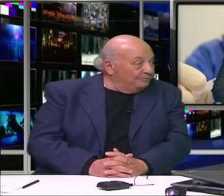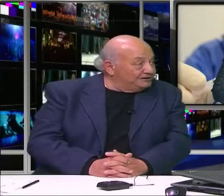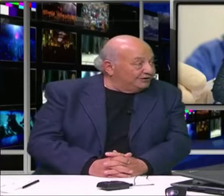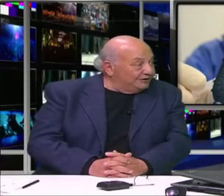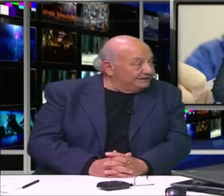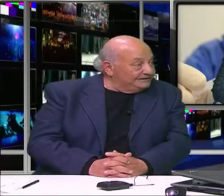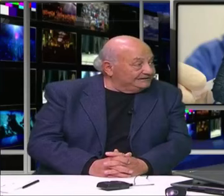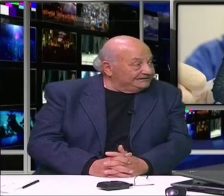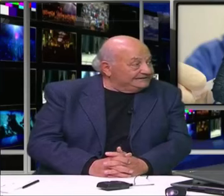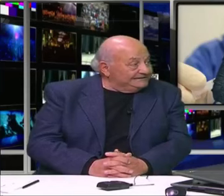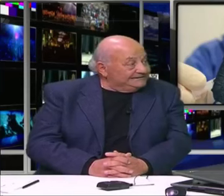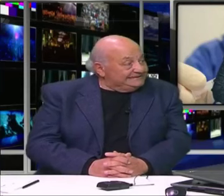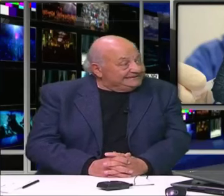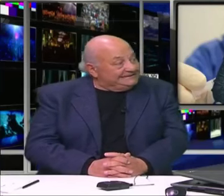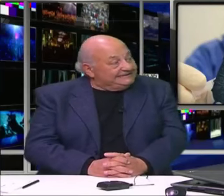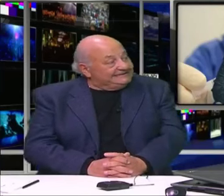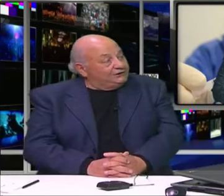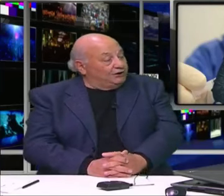migliore, maggiore.